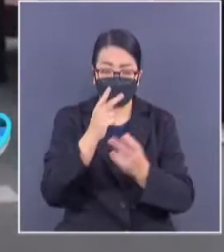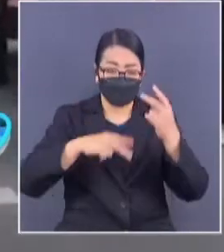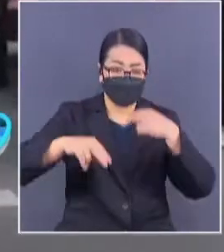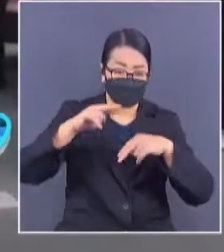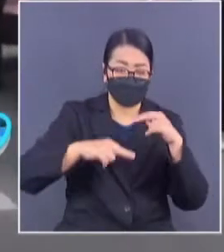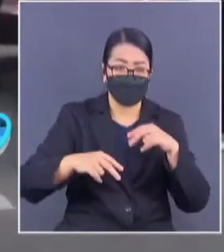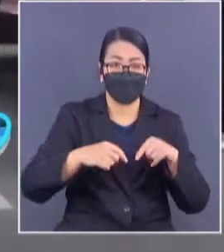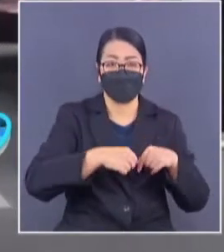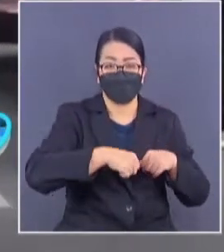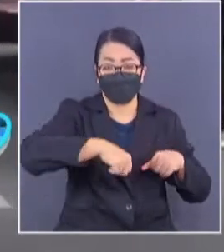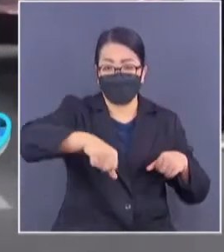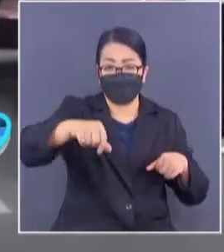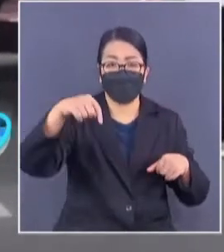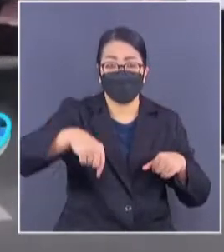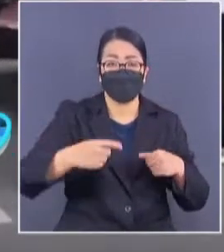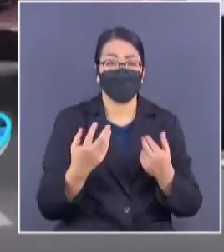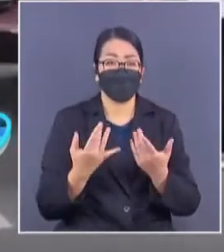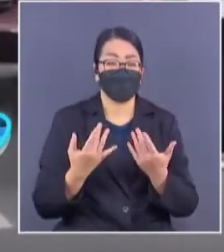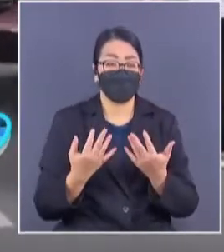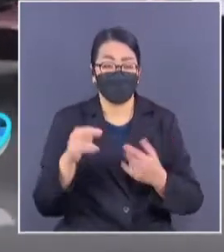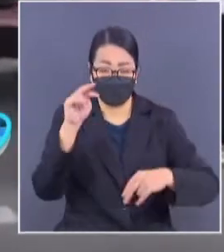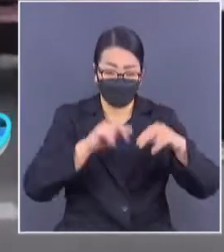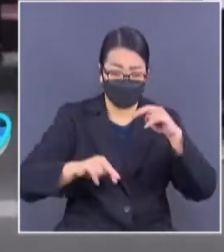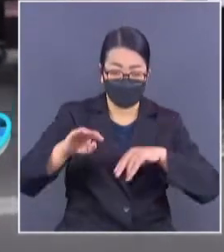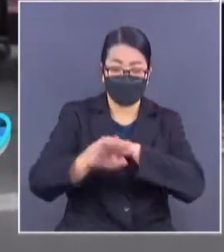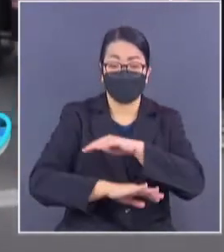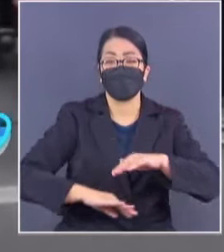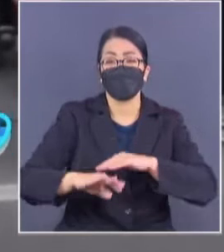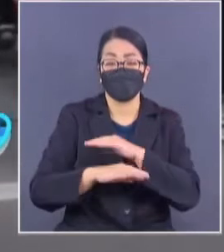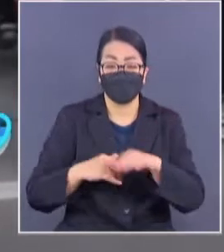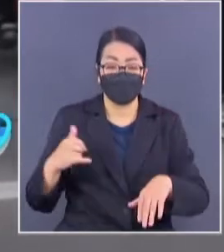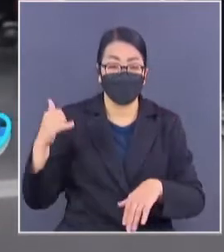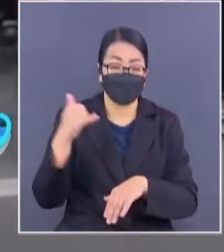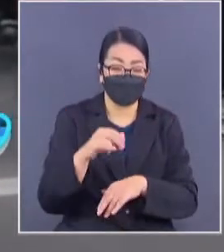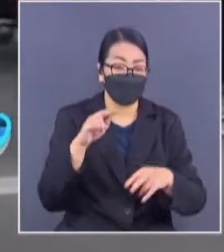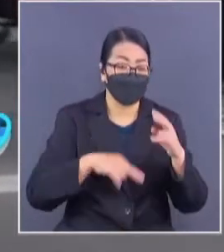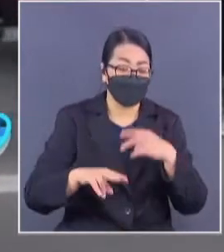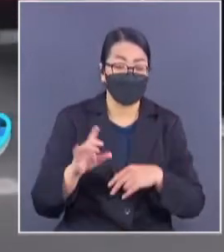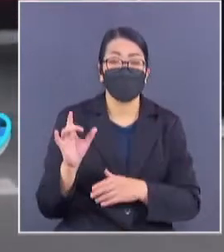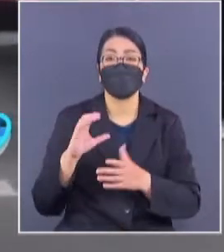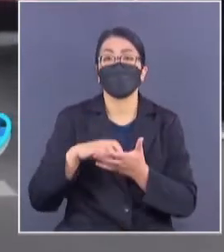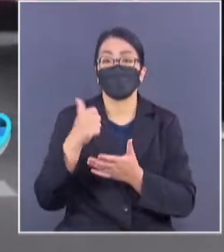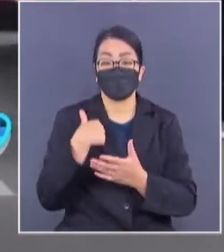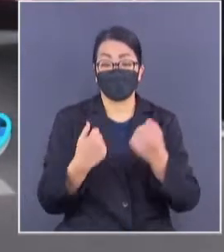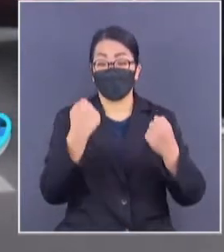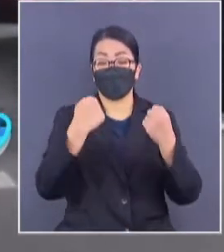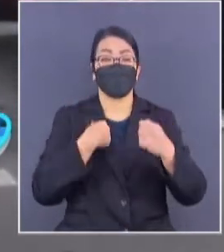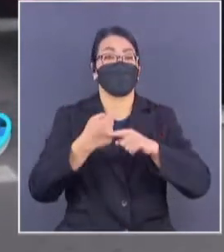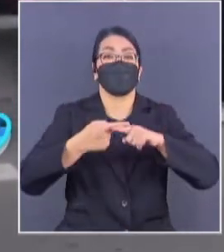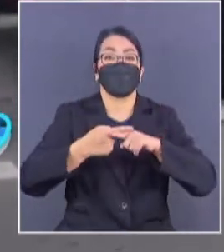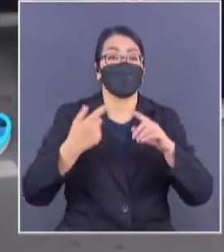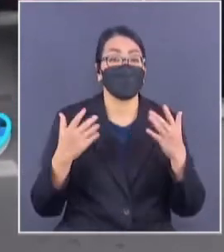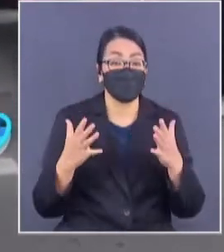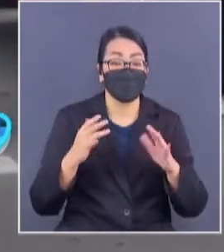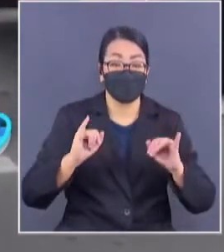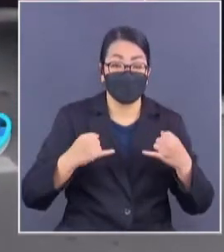กั้นเป็นพื้นที่ห่วงห้ามเพื่อรอเจ้าหน้าที่กองพิสูจน์หลักฐานเข้ามาตรวจสอบเพราะดีค่ะที่ไม่มีใครได้รับบาดเจ็บเจ้